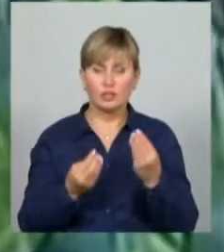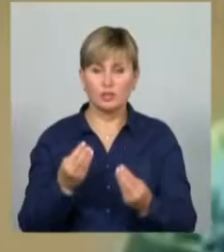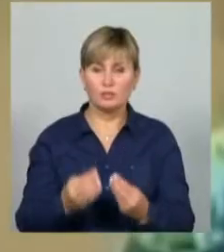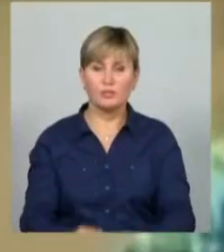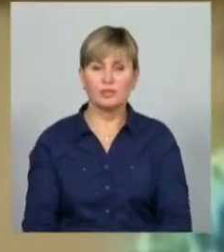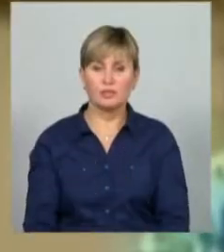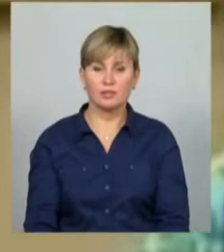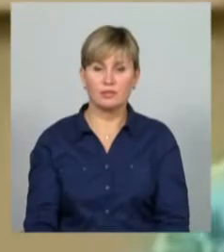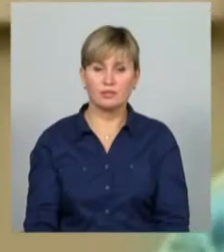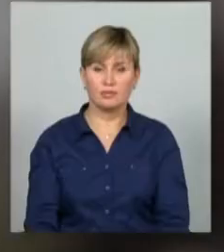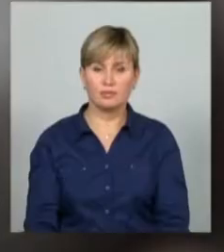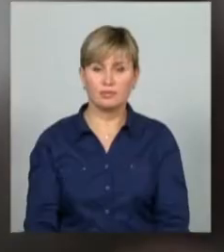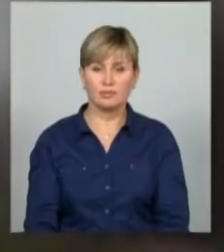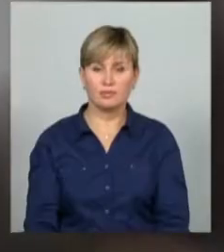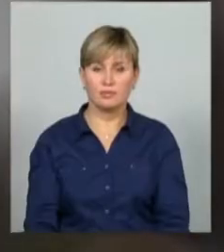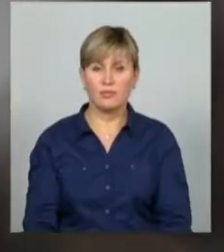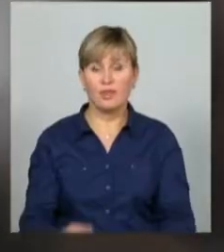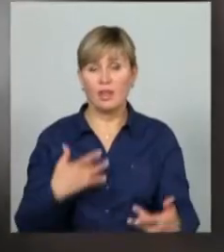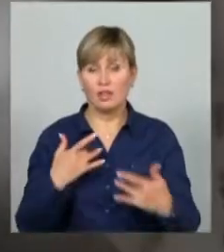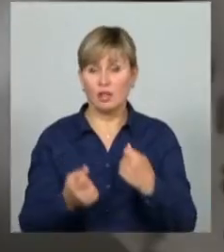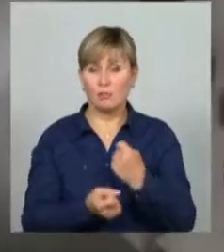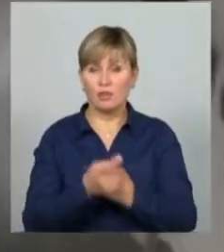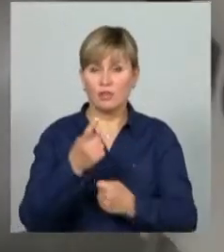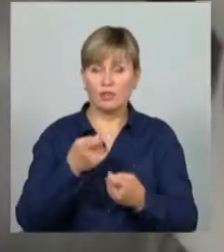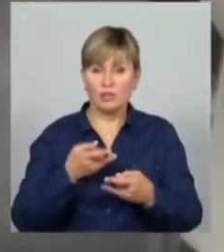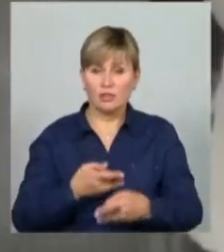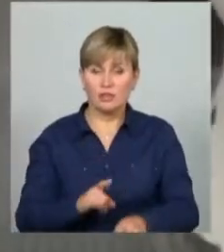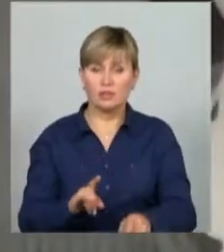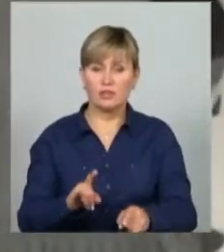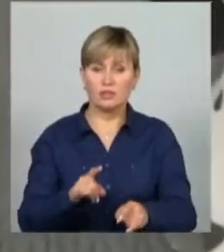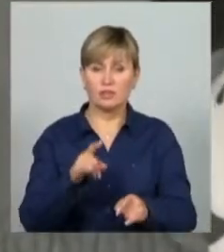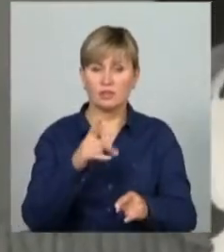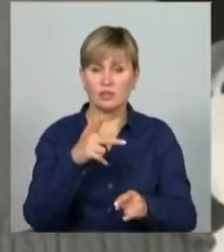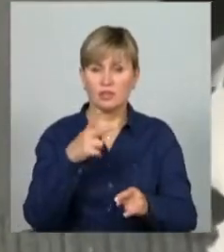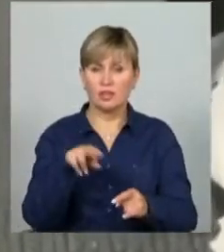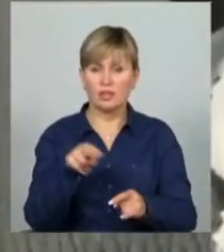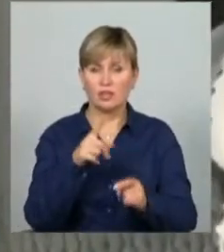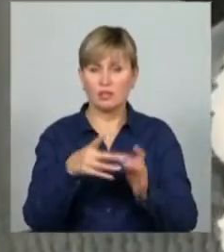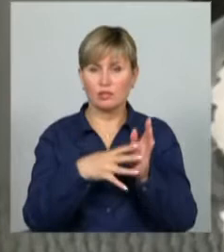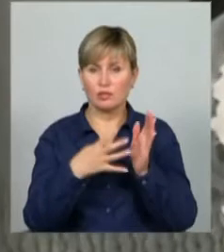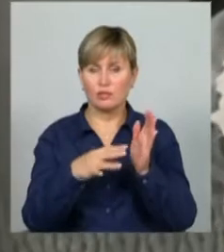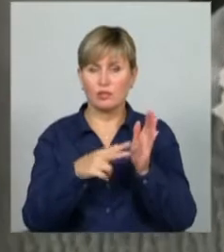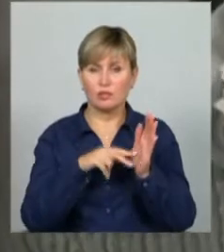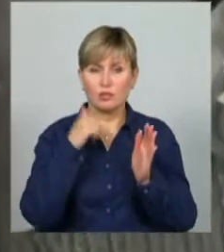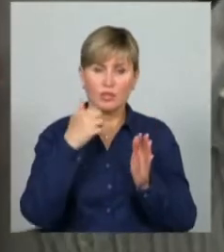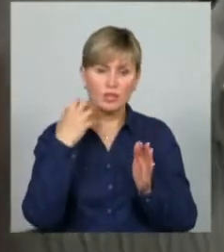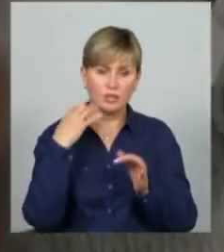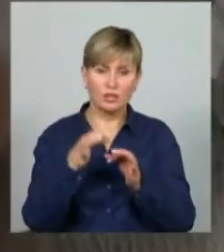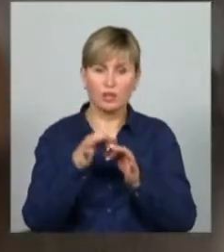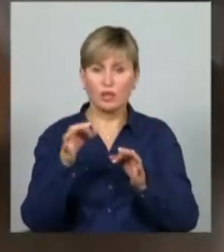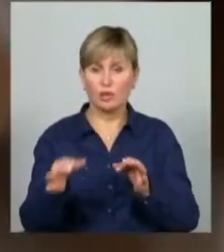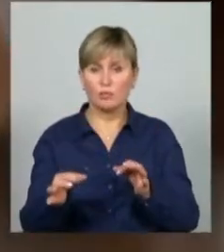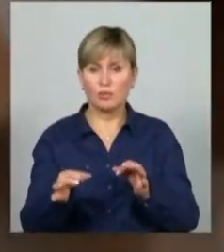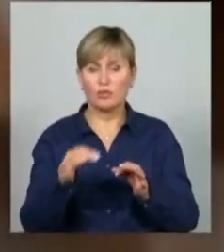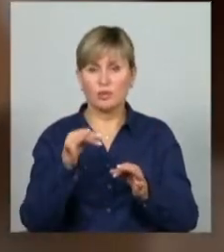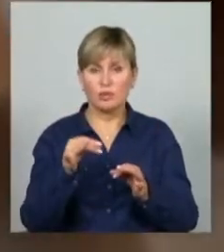кокетничать любит. Кокетничать? Актриса появилась на свет 3 декабря 1948 года в селе Тартугай Кызылординской области.